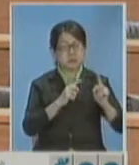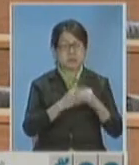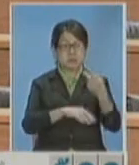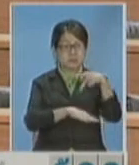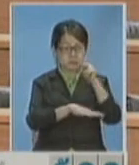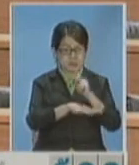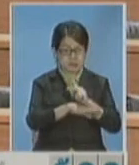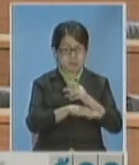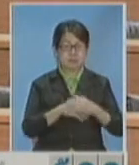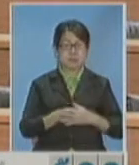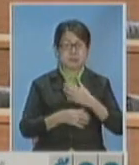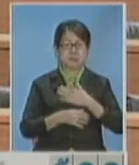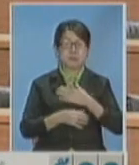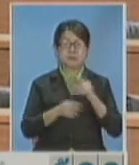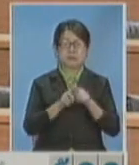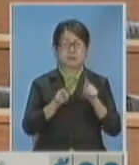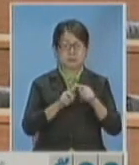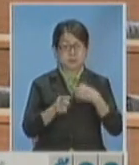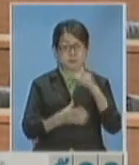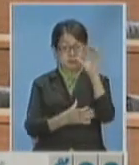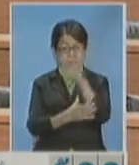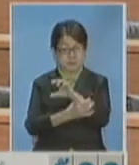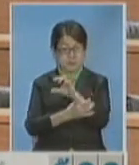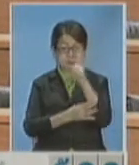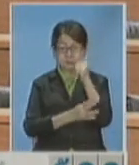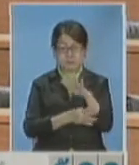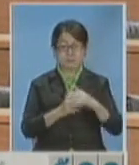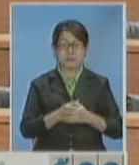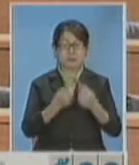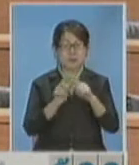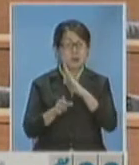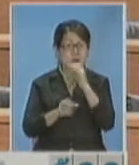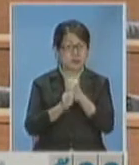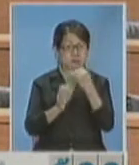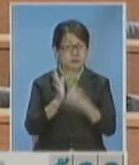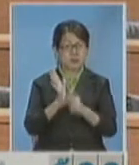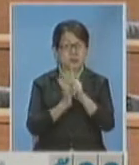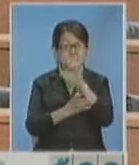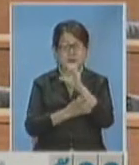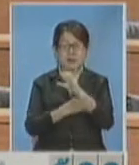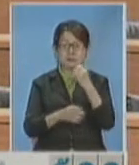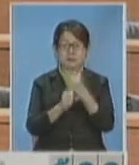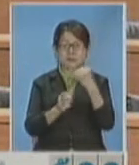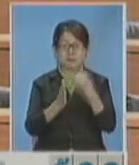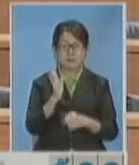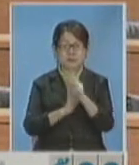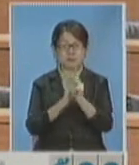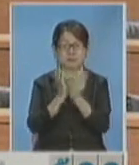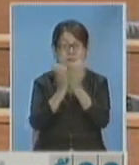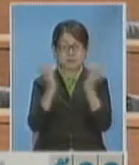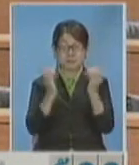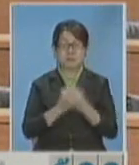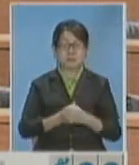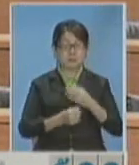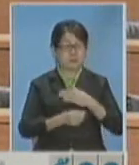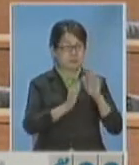พครับกระผมเองนั้นก็ไม่สามารถที่จะบังคับเพื่อนสมาชิกนะครับถ้าหากว่ามีการทำผิดข้อบังคับหรือมีการทำผิดรัฐธรรมนูญได้เพ